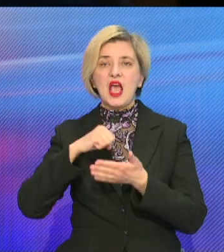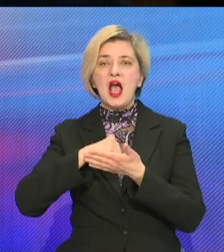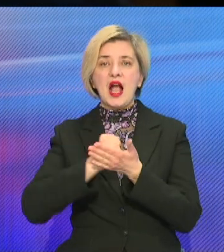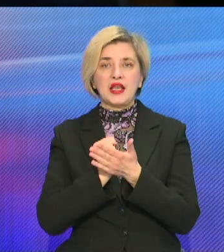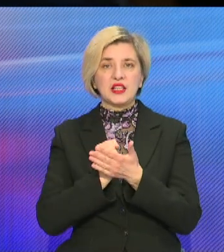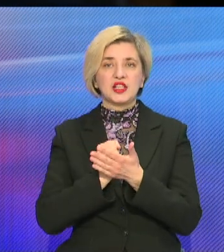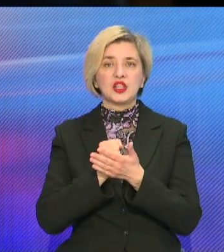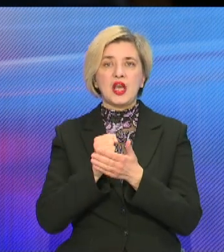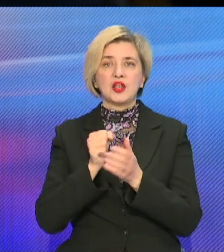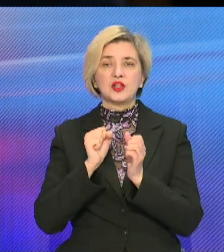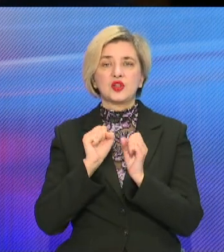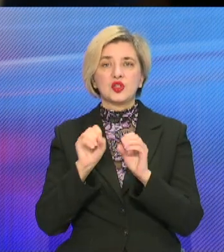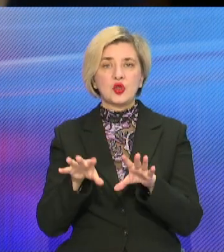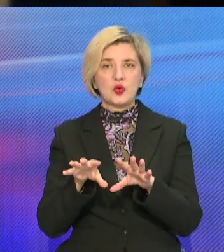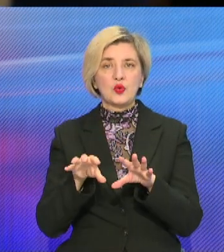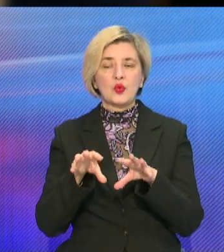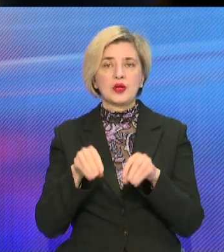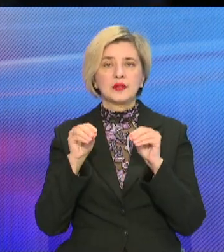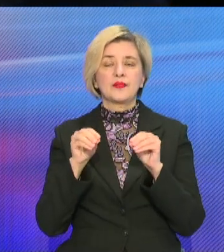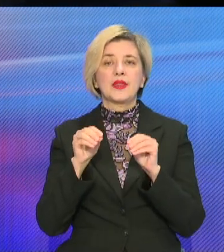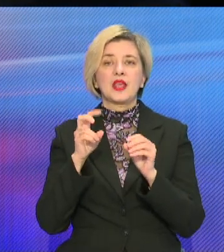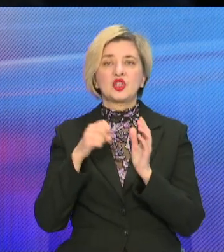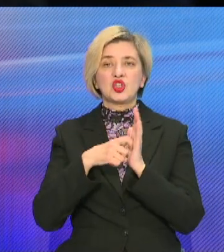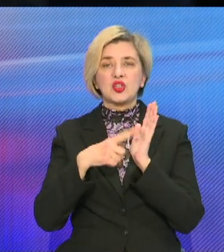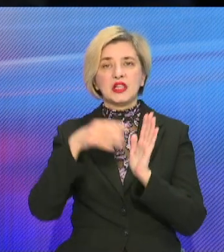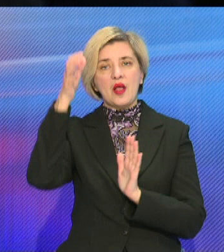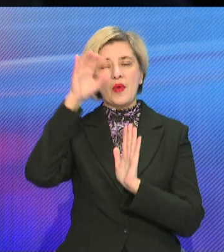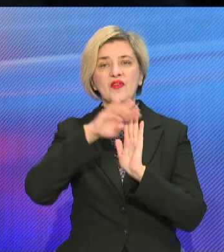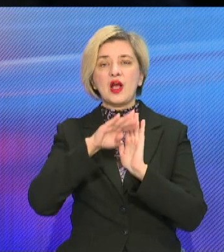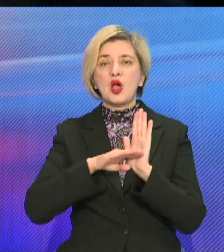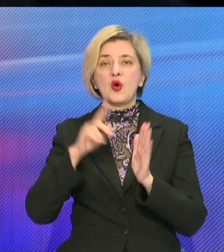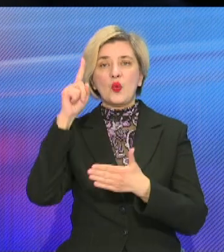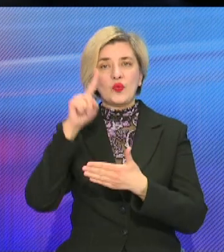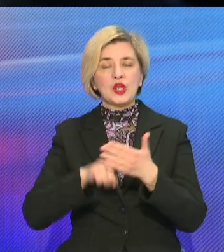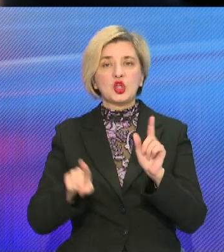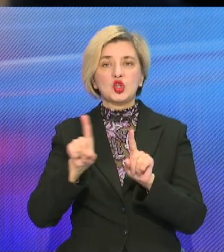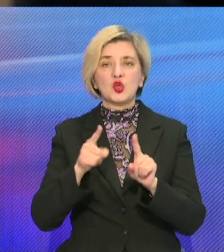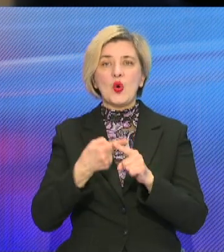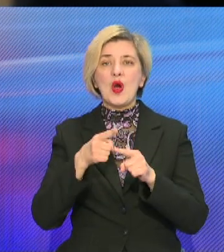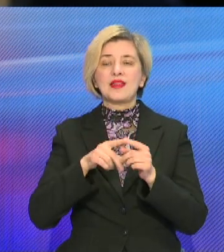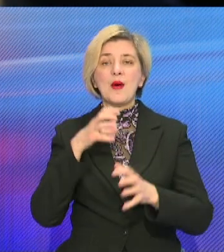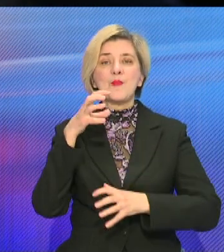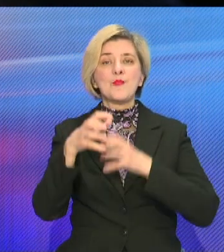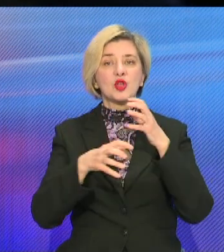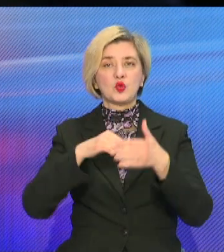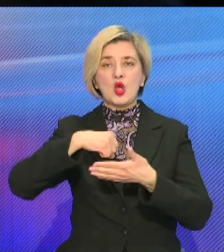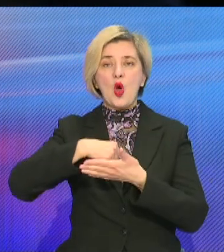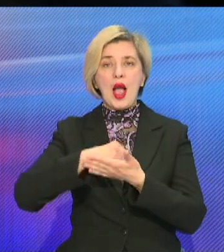16 образовательных программ. И мы уверены, что вот эта международная аккредитация,